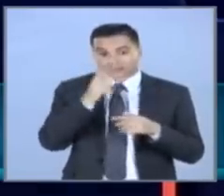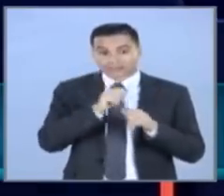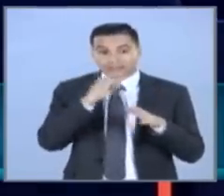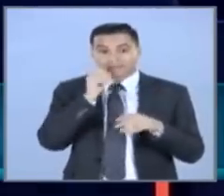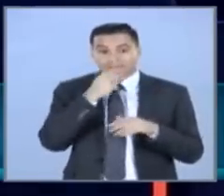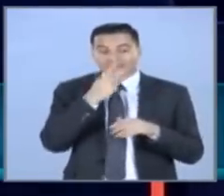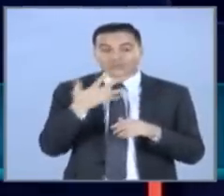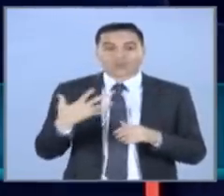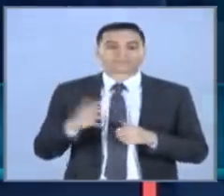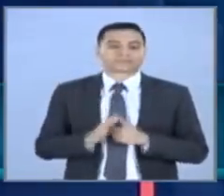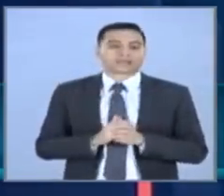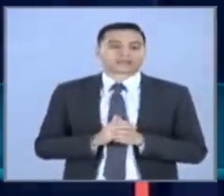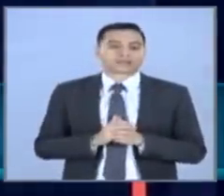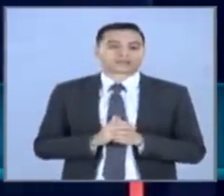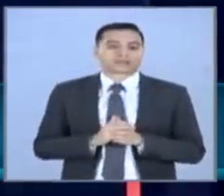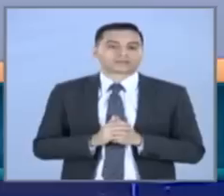اتنشرت 2005